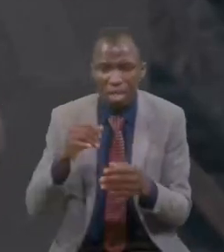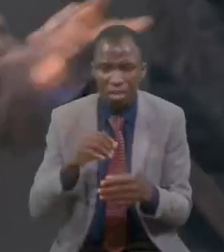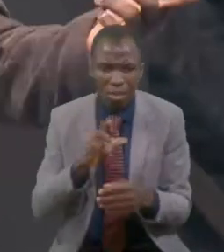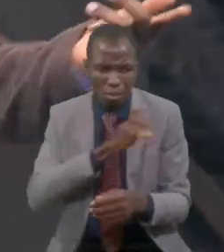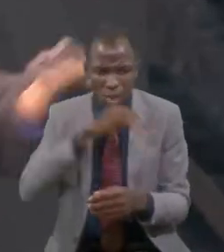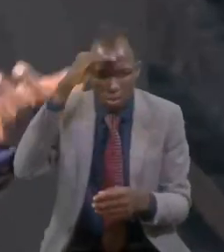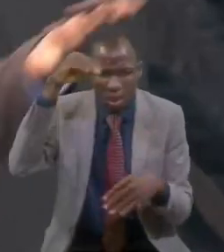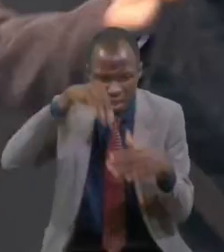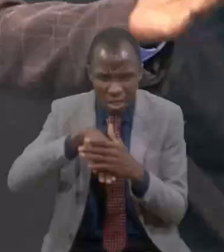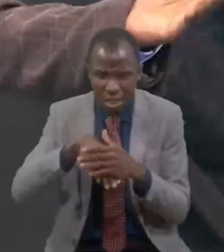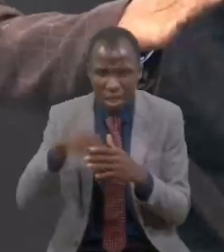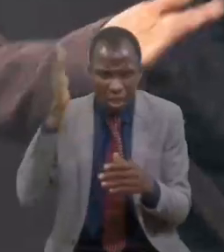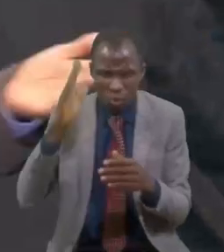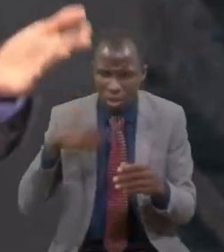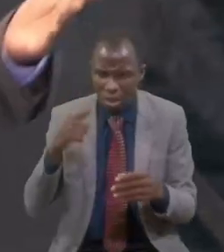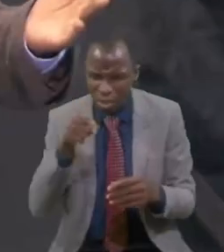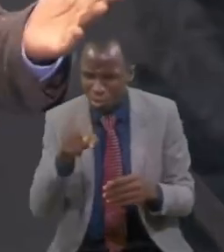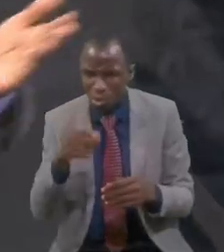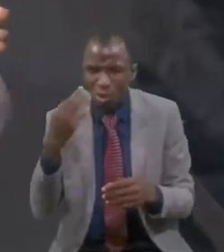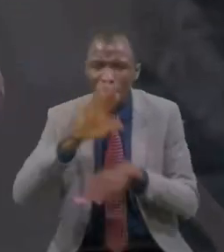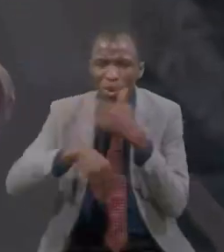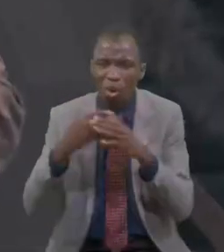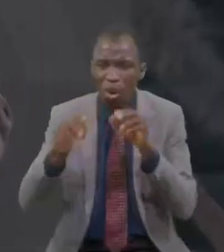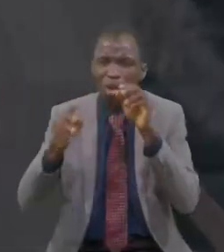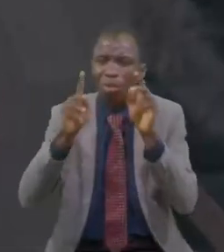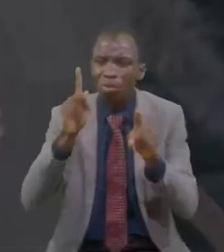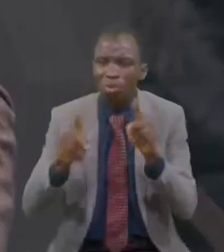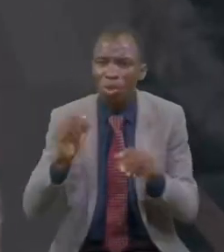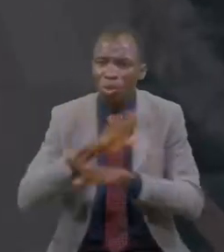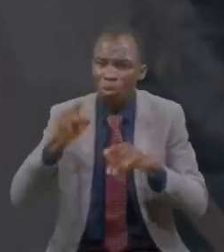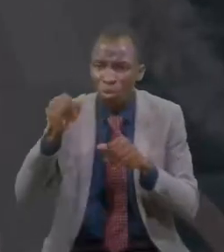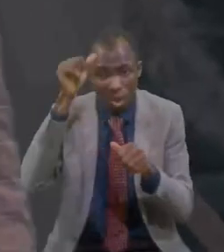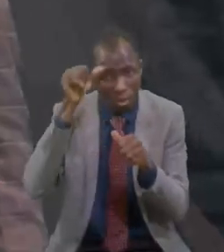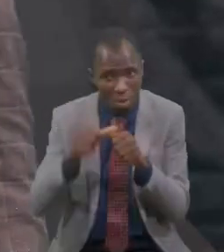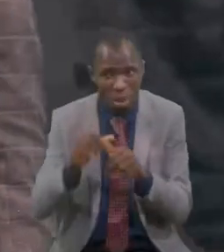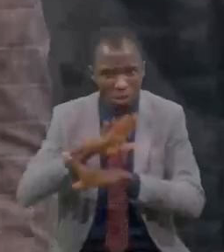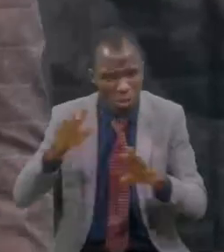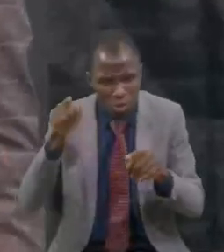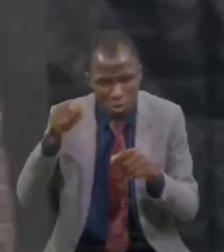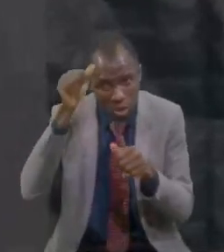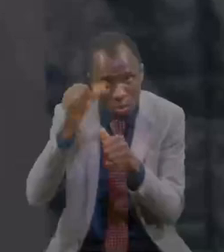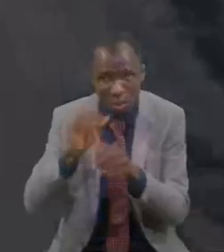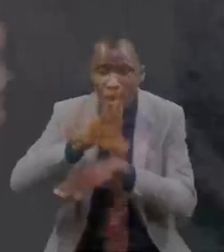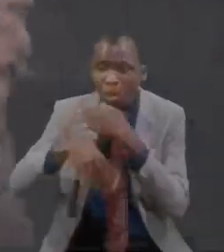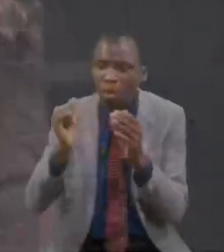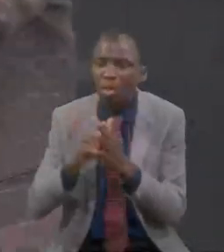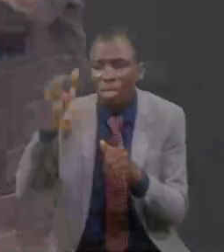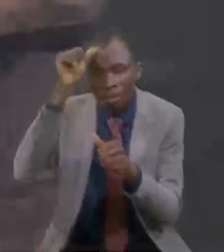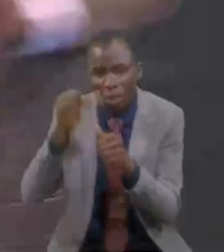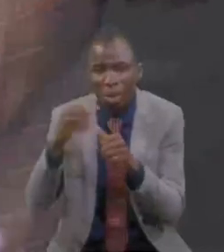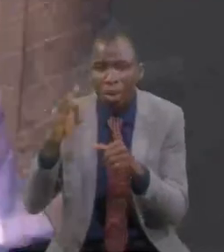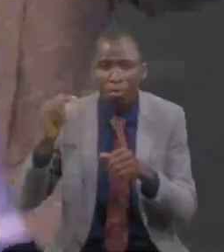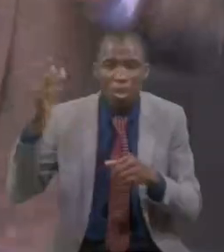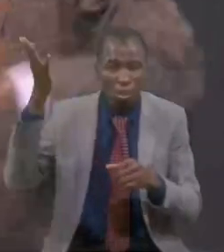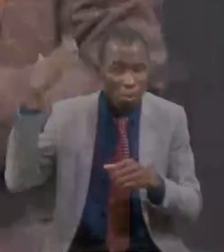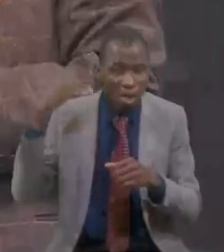vous va vous dire toi aussi toi aussi ne te rappellees-tu pas ne te rappelles-tu pas tout ce rappel de